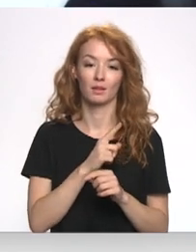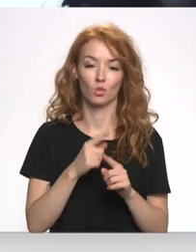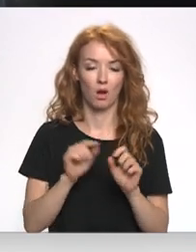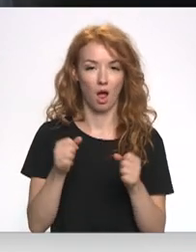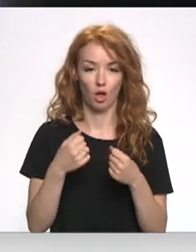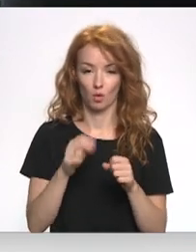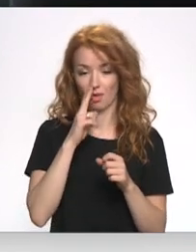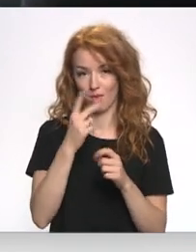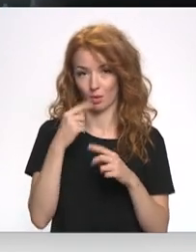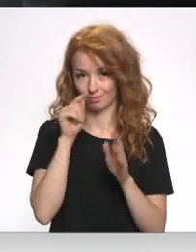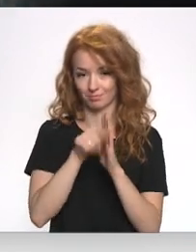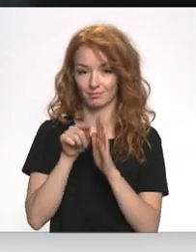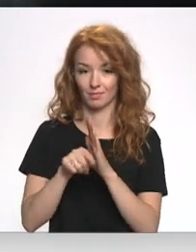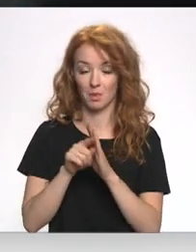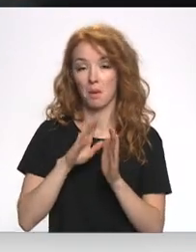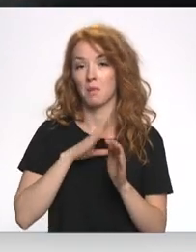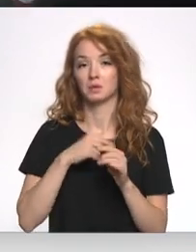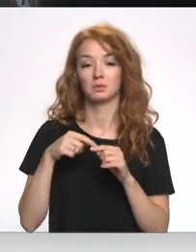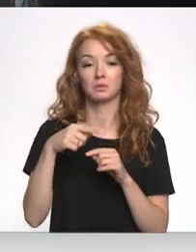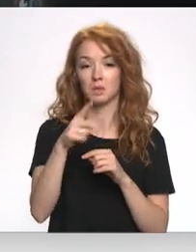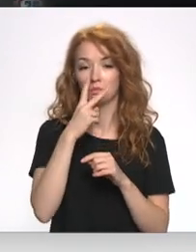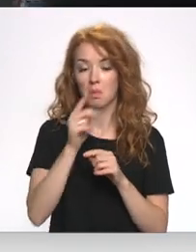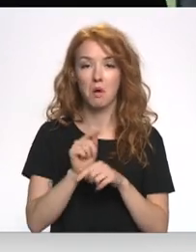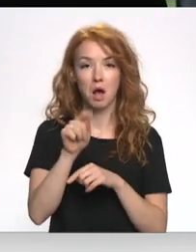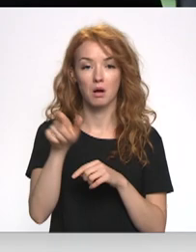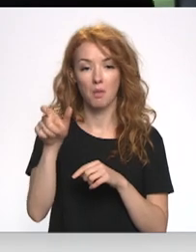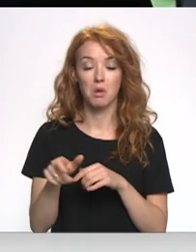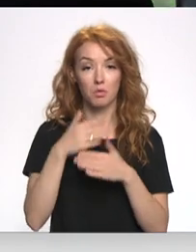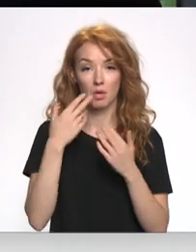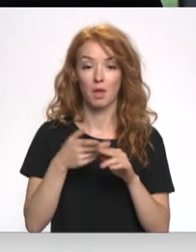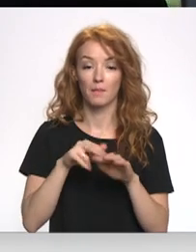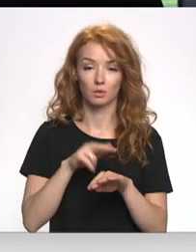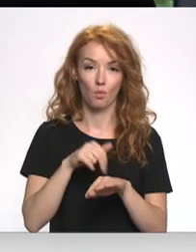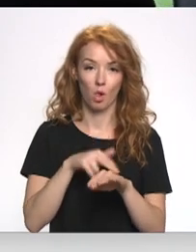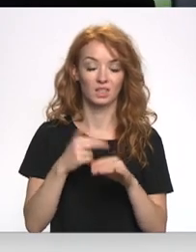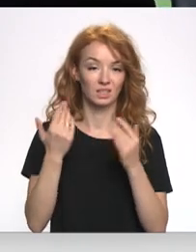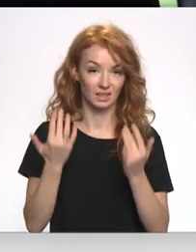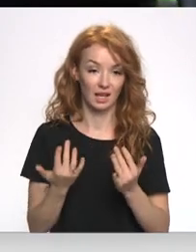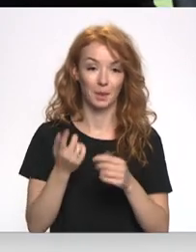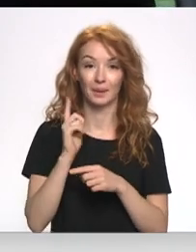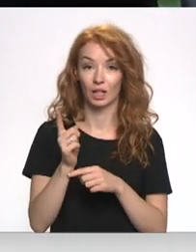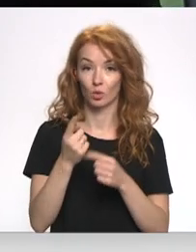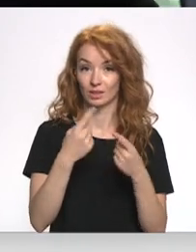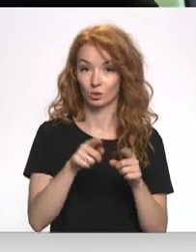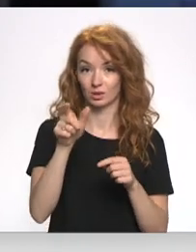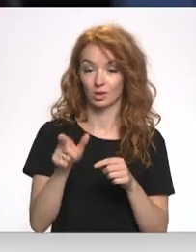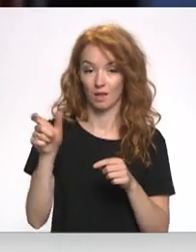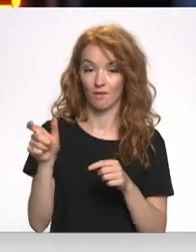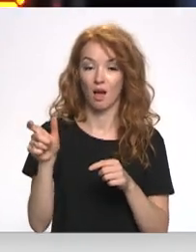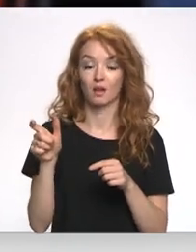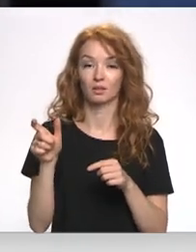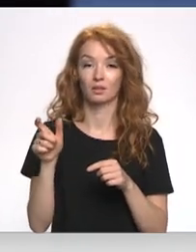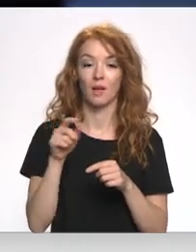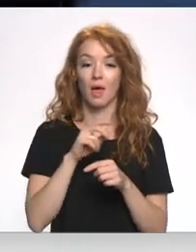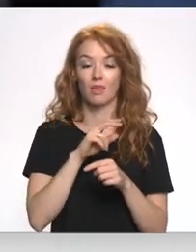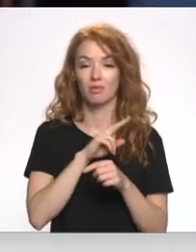ātruma nedēļa. Pēc brīža šoseis vairs neman nevienu ātrumu pārkāpēju, tāpēc policists secina. Brīdinot citus braucējus,